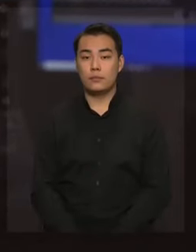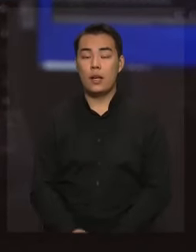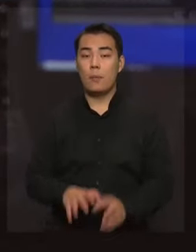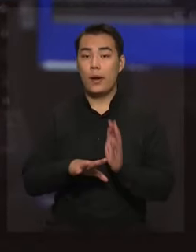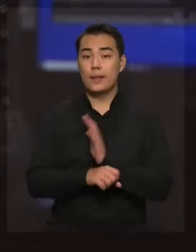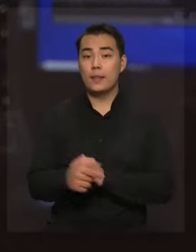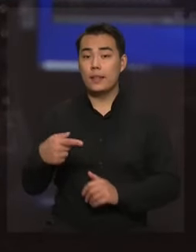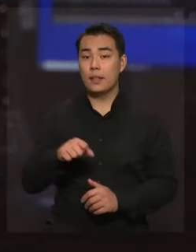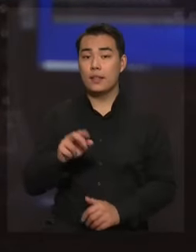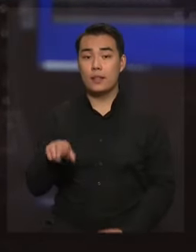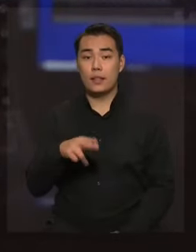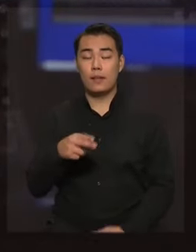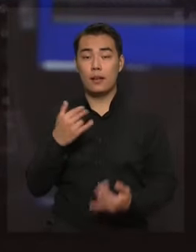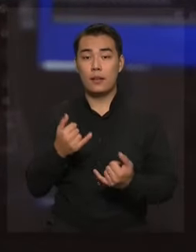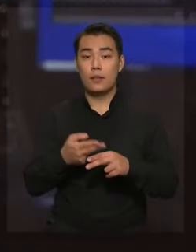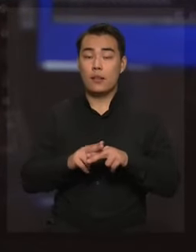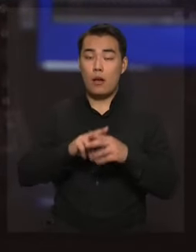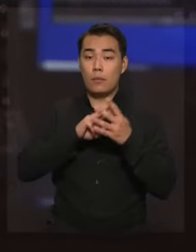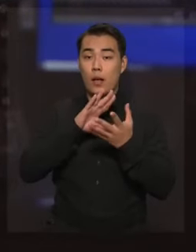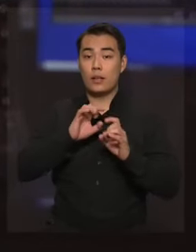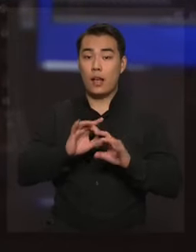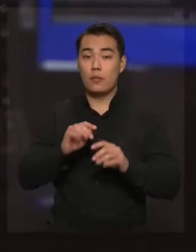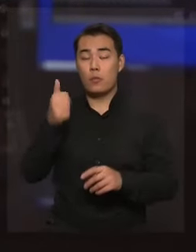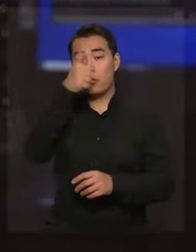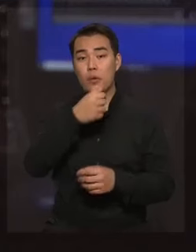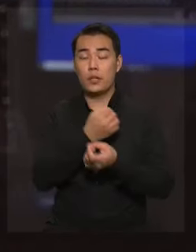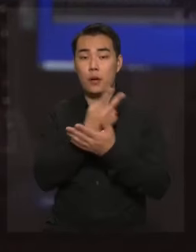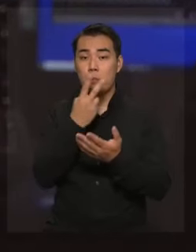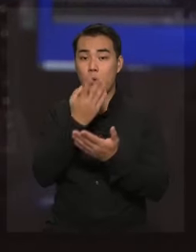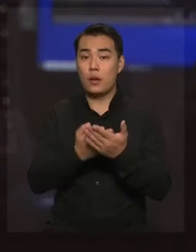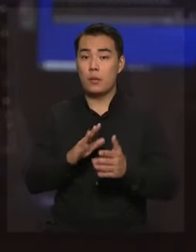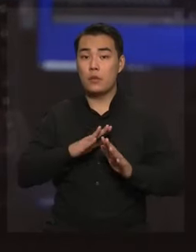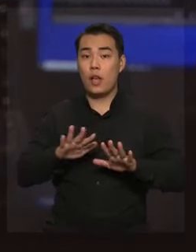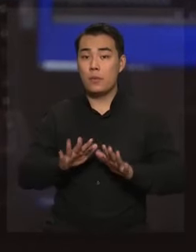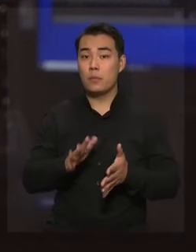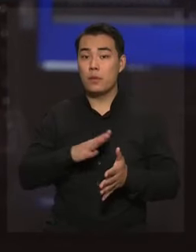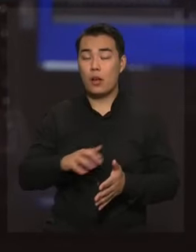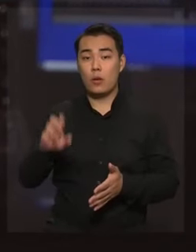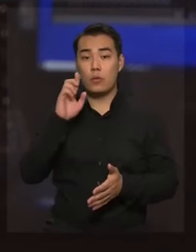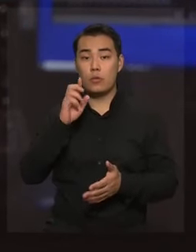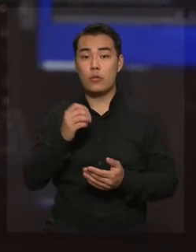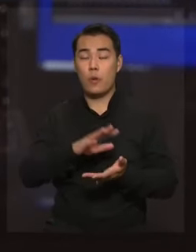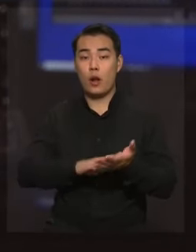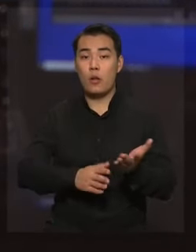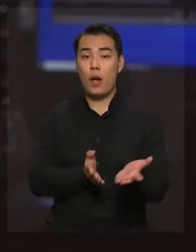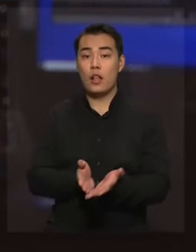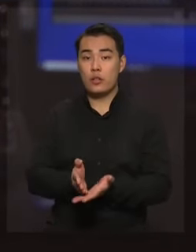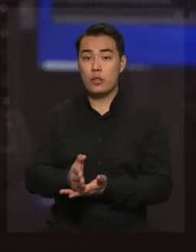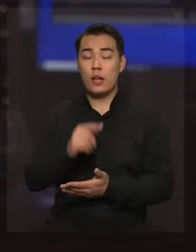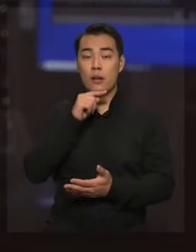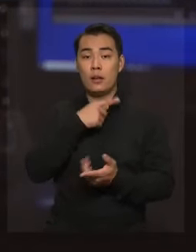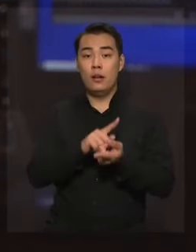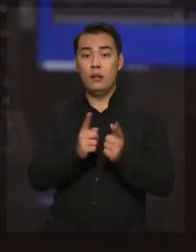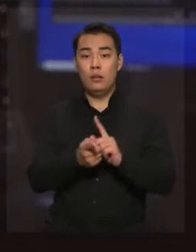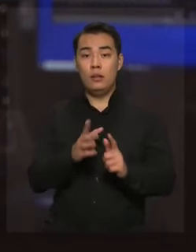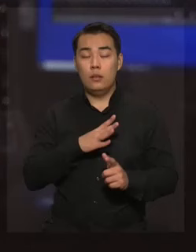Последняя неделя декабря – пора подведения итогов. Год был насыщенным на события. В стране продолжились масштабные политические и экономические реформы